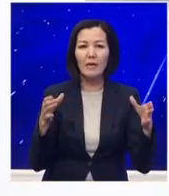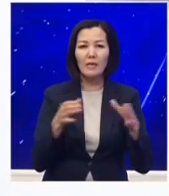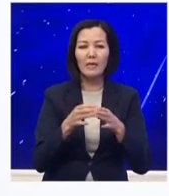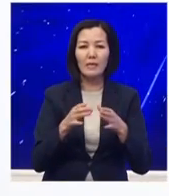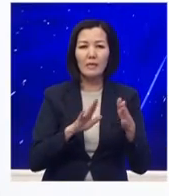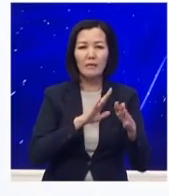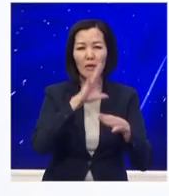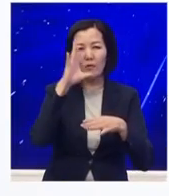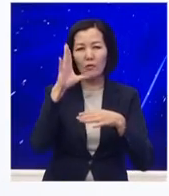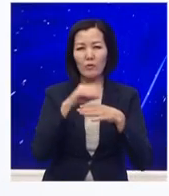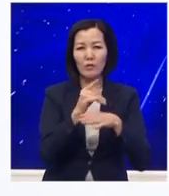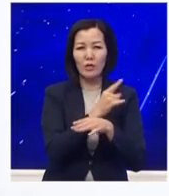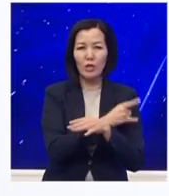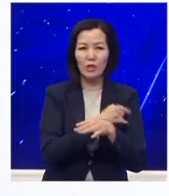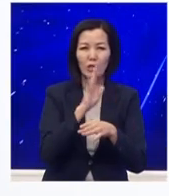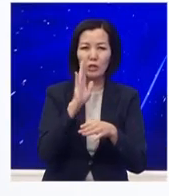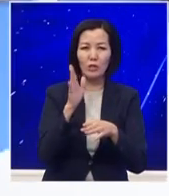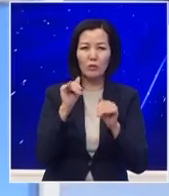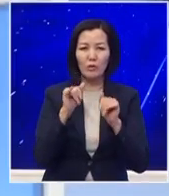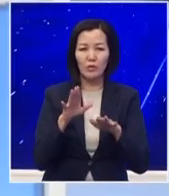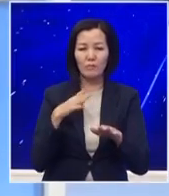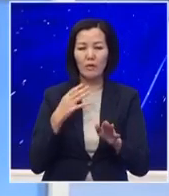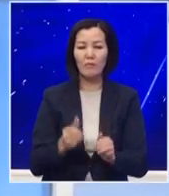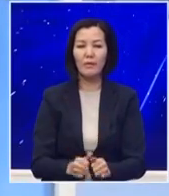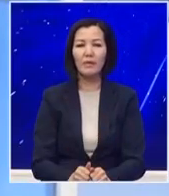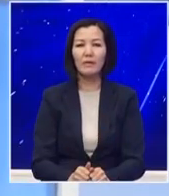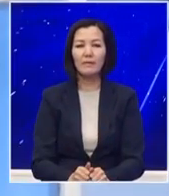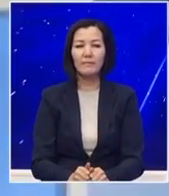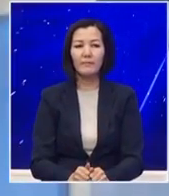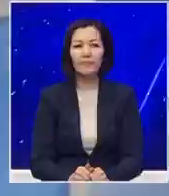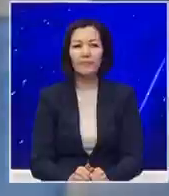патрульдік отрядтардың тәулік бойы кезекшілігі туралы шешім қабылдады.